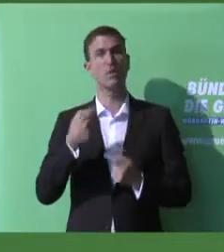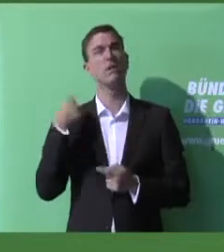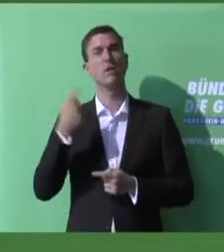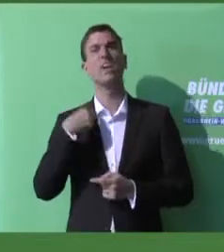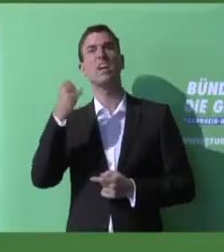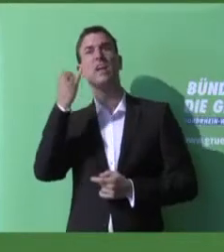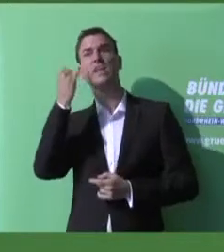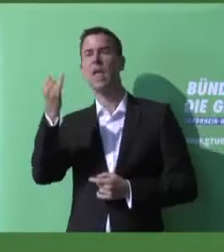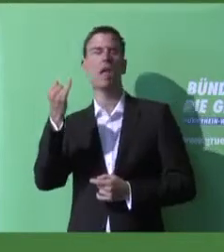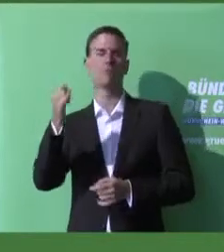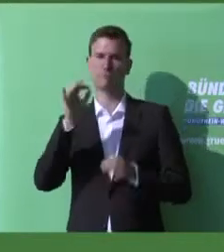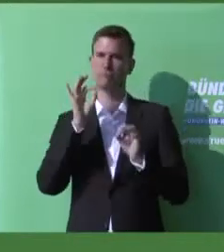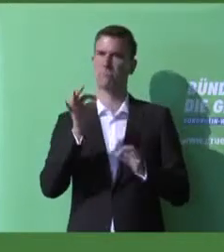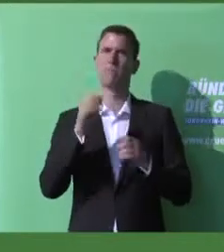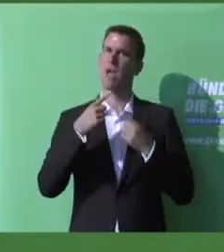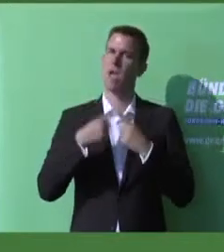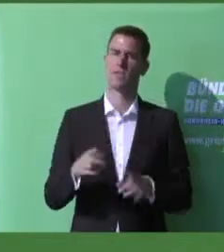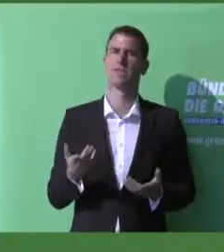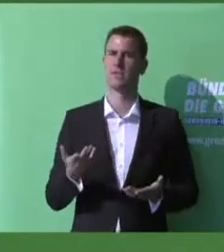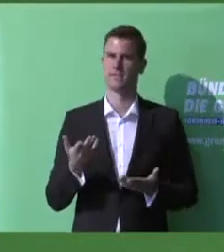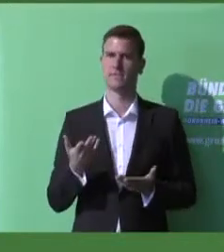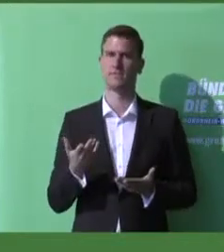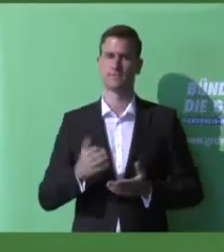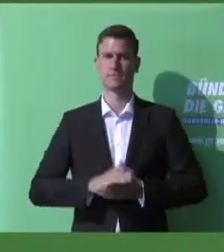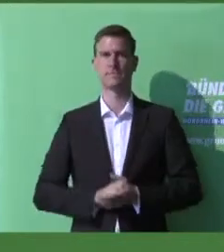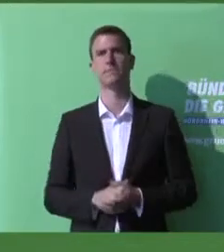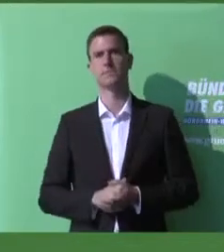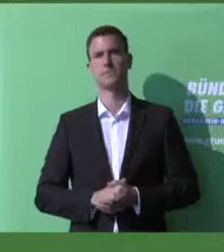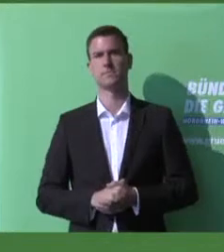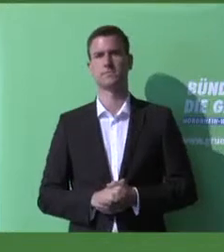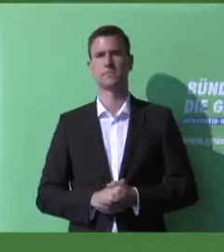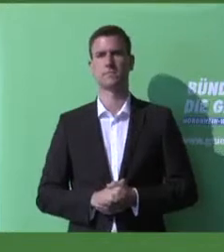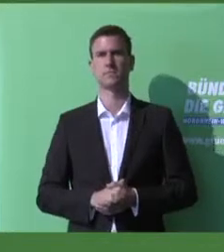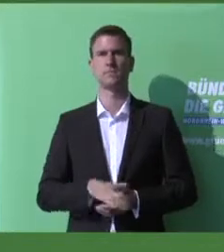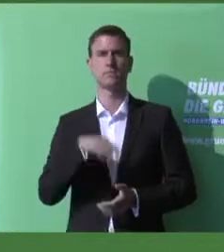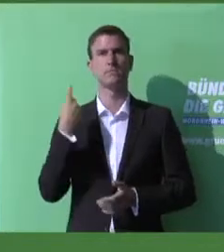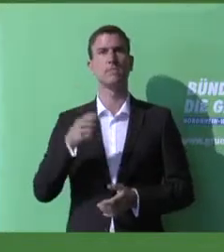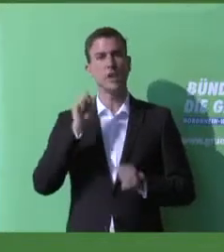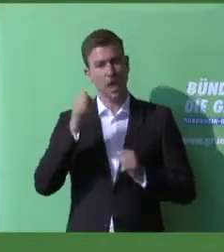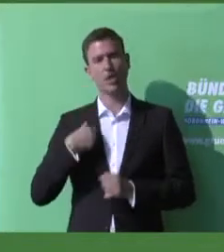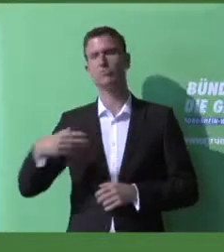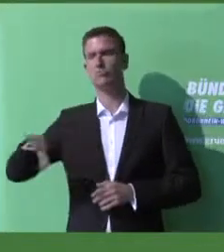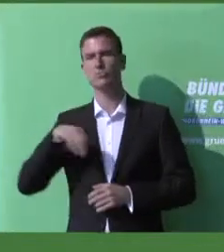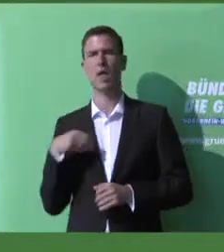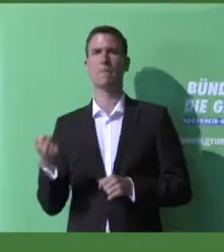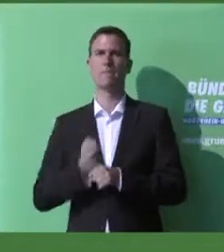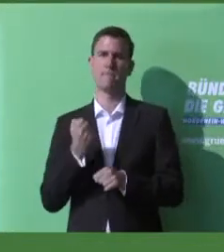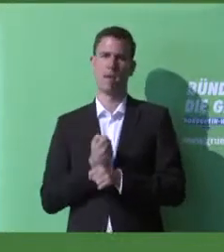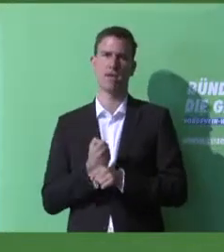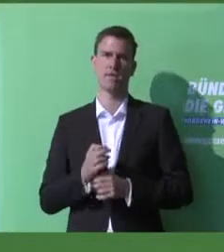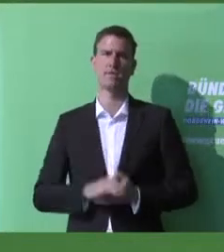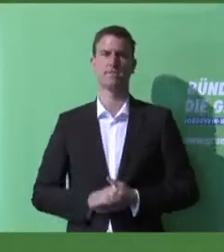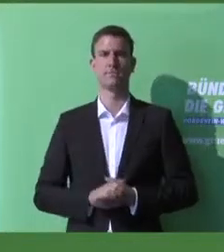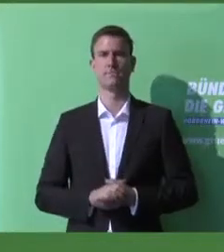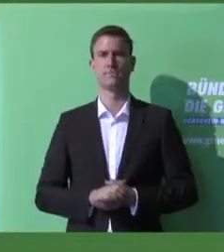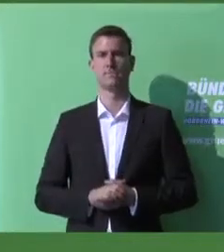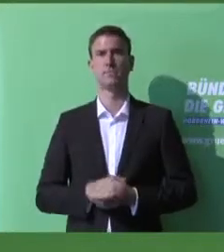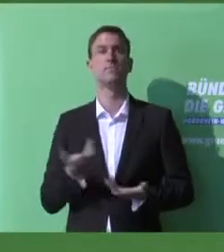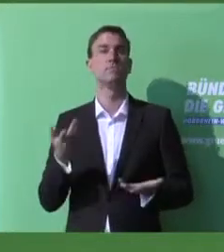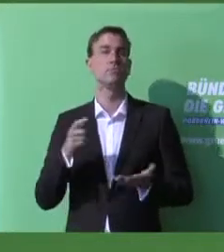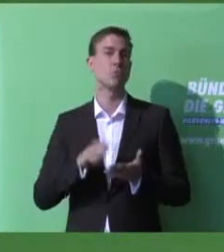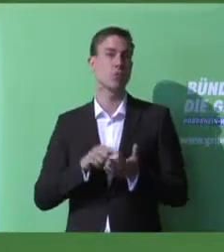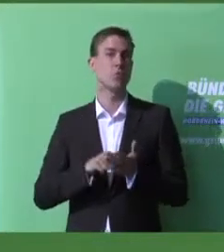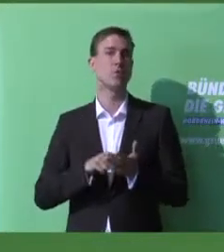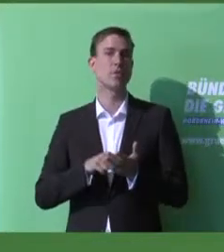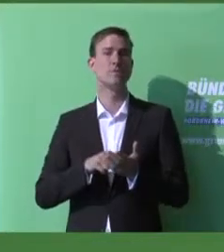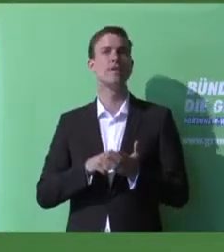aus parteipolitischem Hickhack ablehnen würden. Mit uns kann man das zusammen machen, zumal die Idee